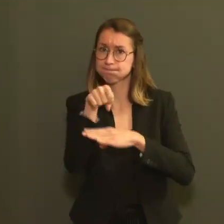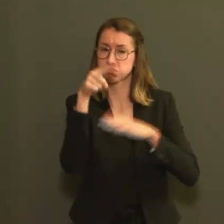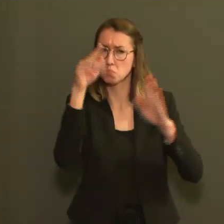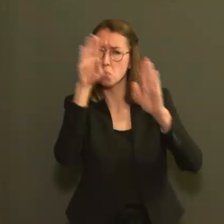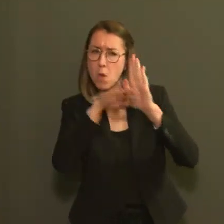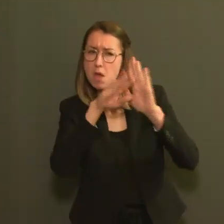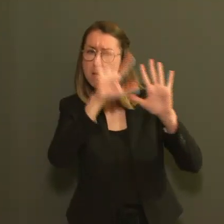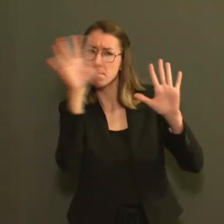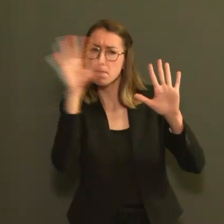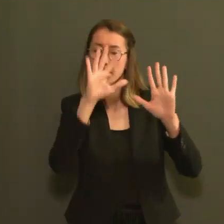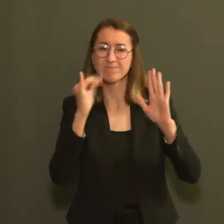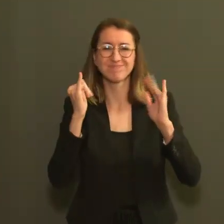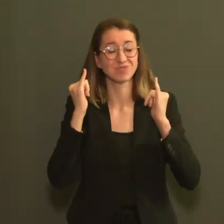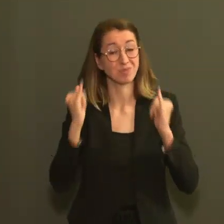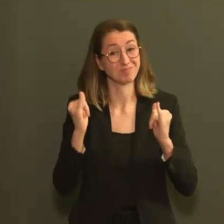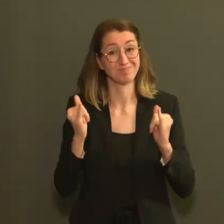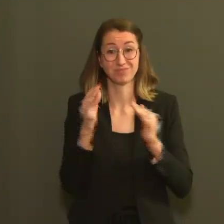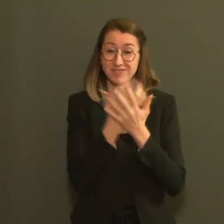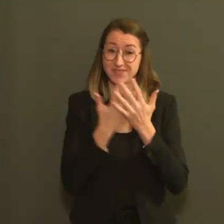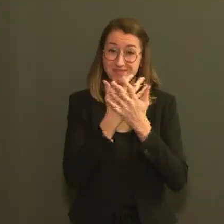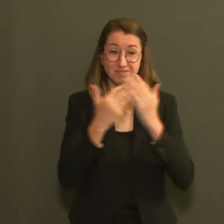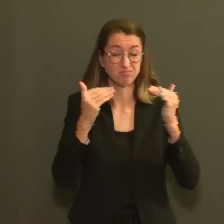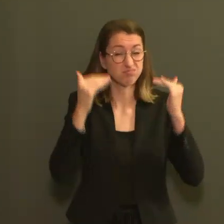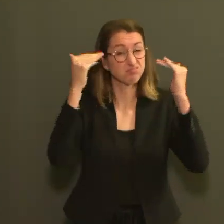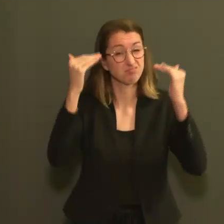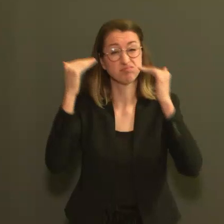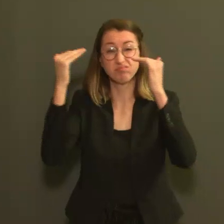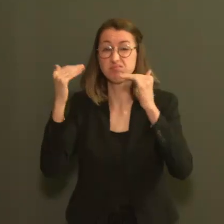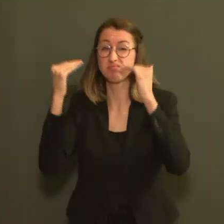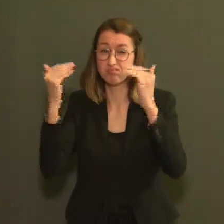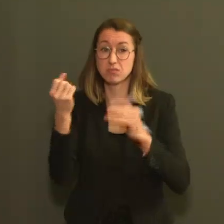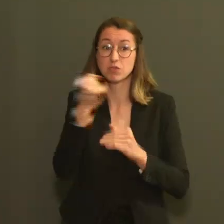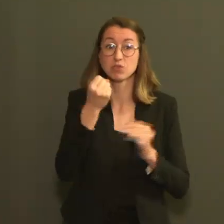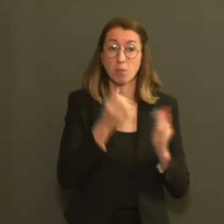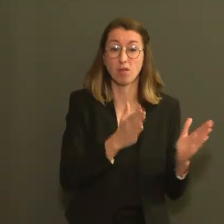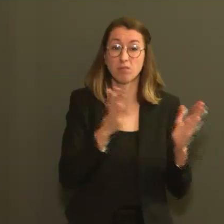augmente fortement. Il double sur une base hebdomadaire.